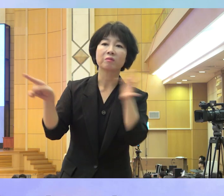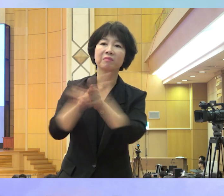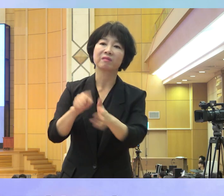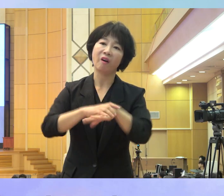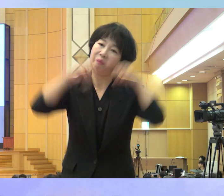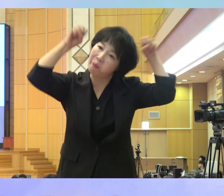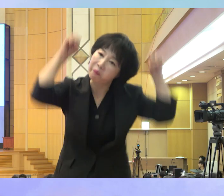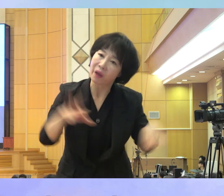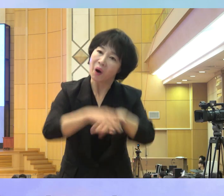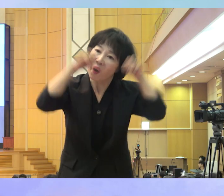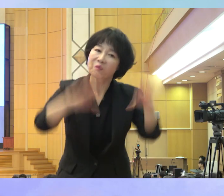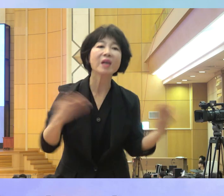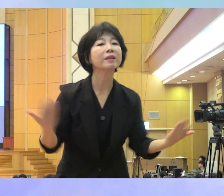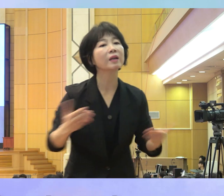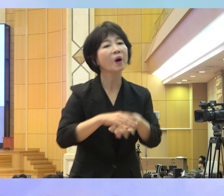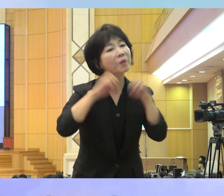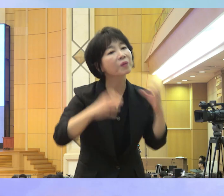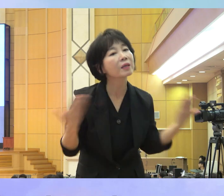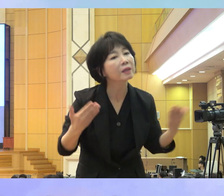믿는 게 아니라고 그랬어요.